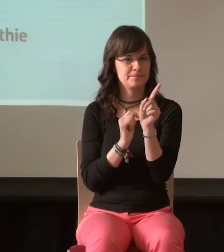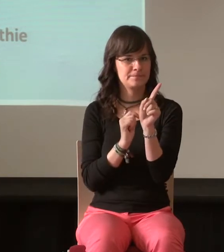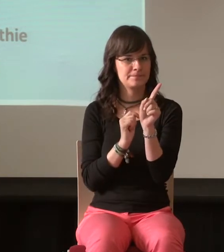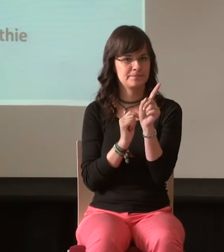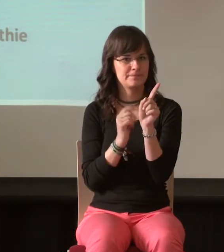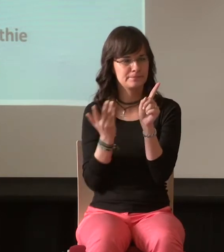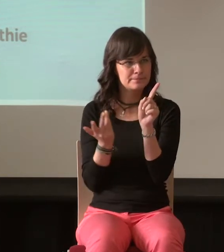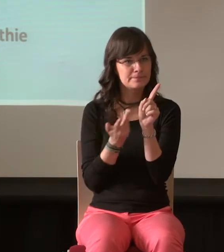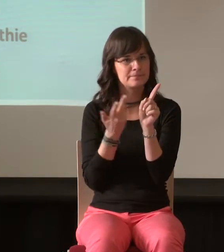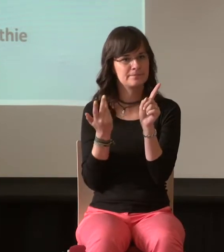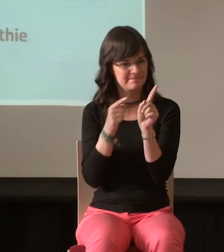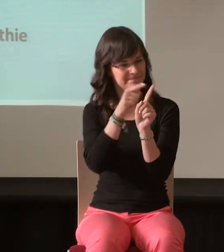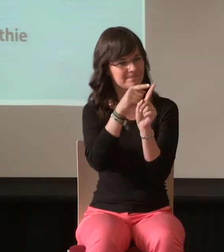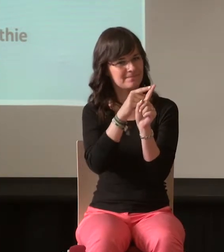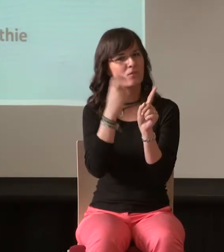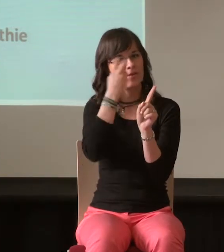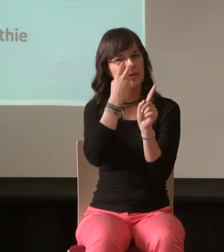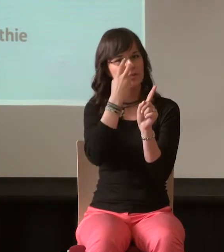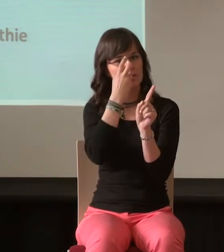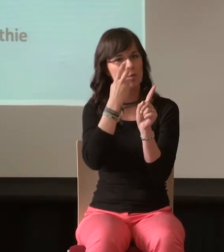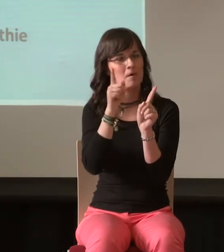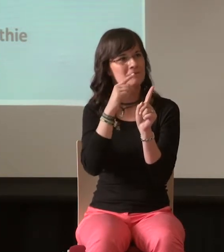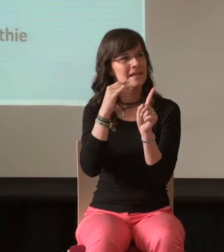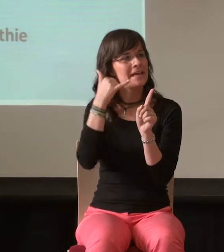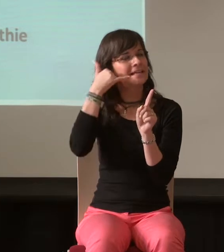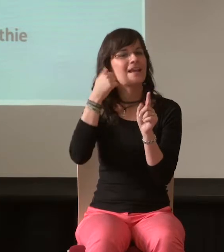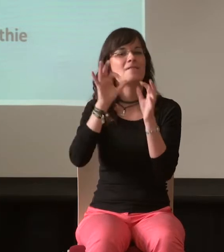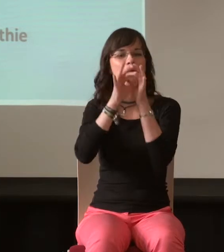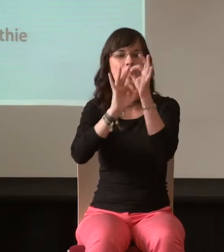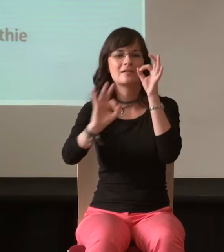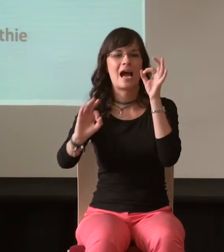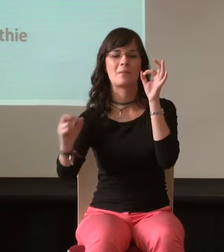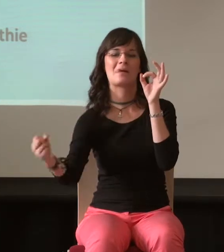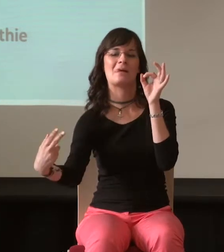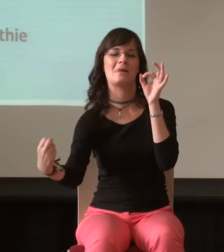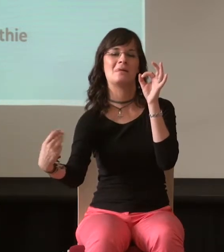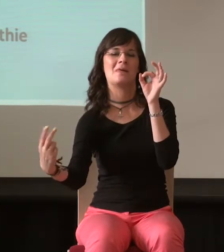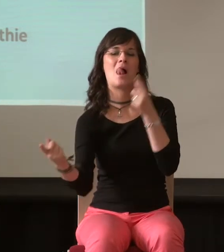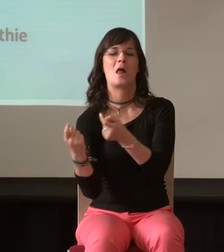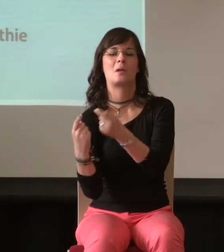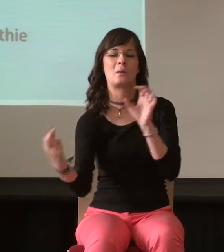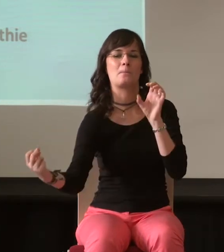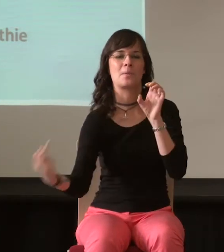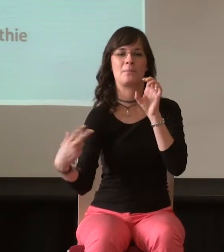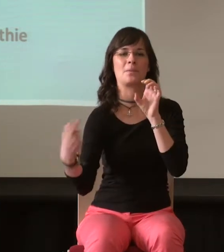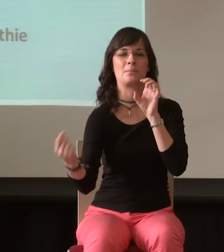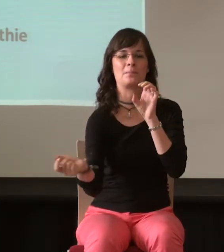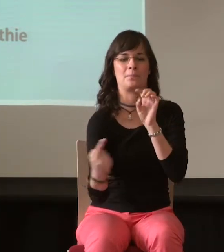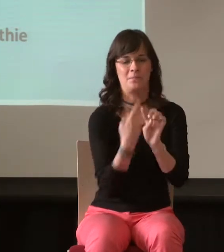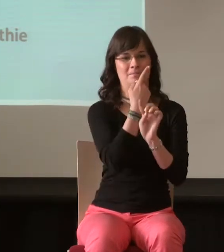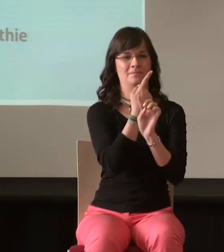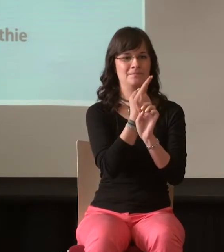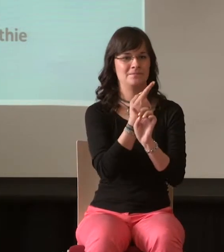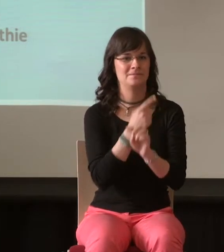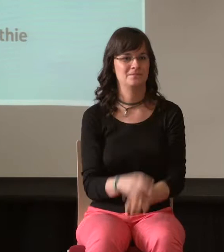sagen wir mal, versuchen, die Telefonkabel, die gestört sind, wieder mal so ein bisschen aus der Reserve rauszulocken,